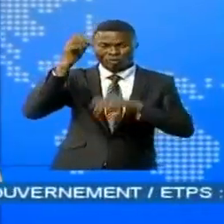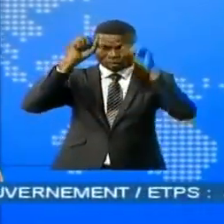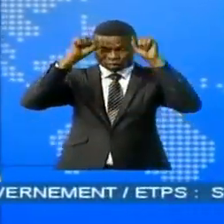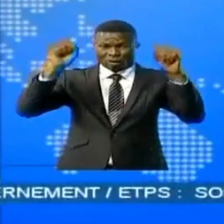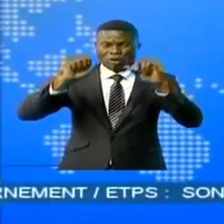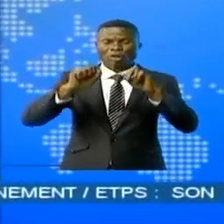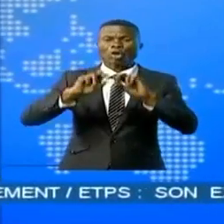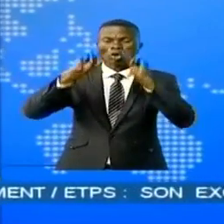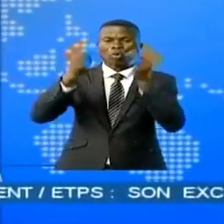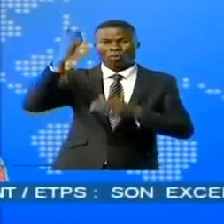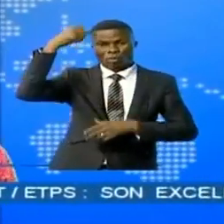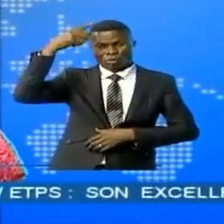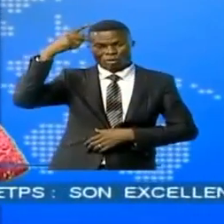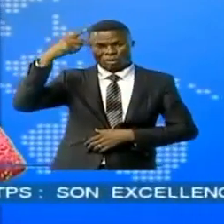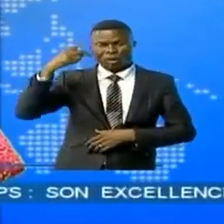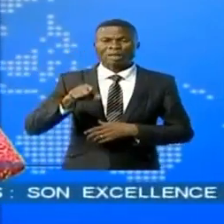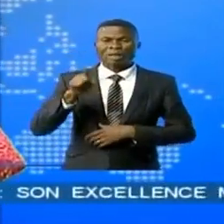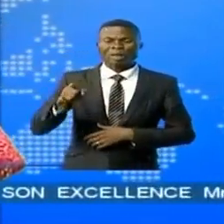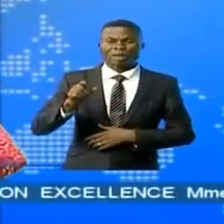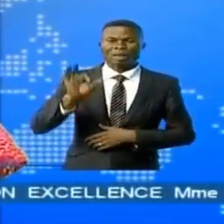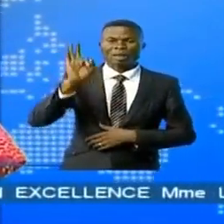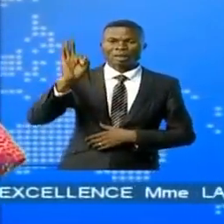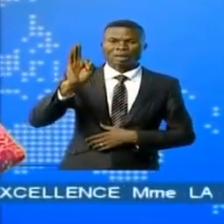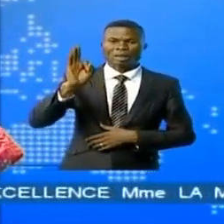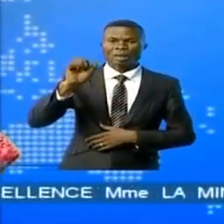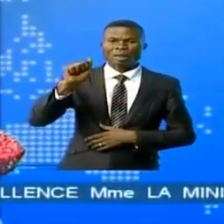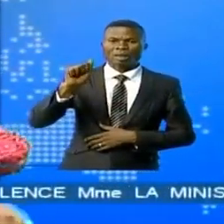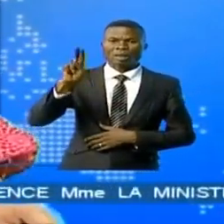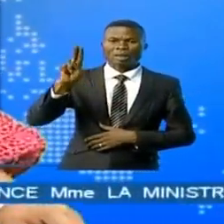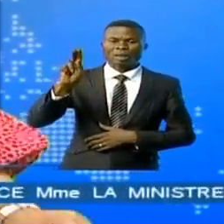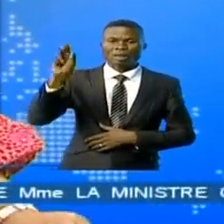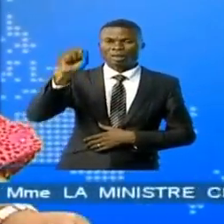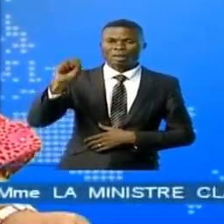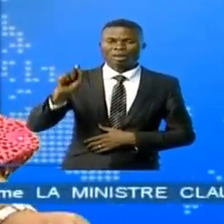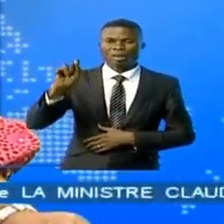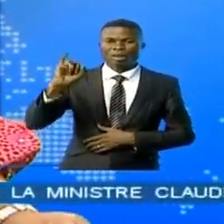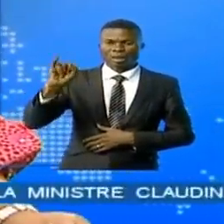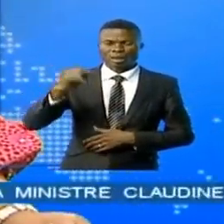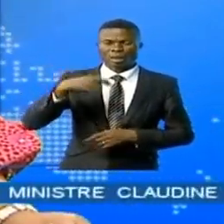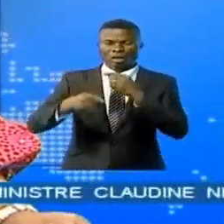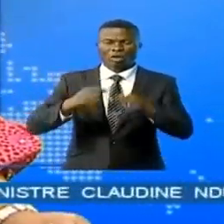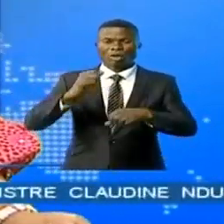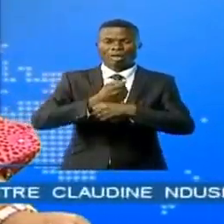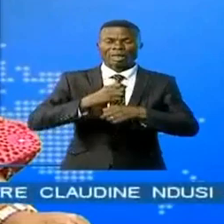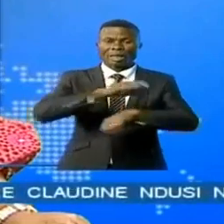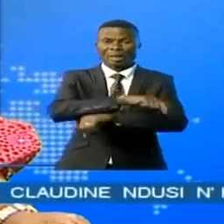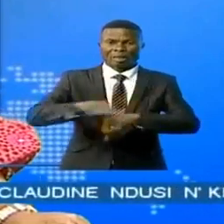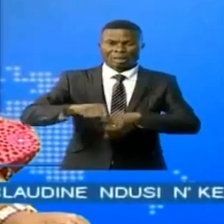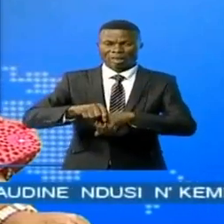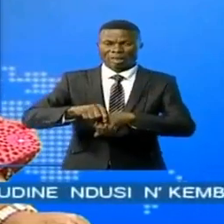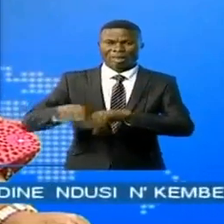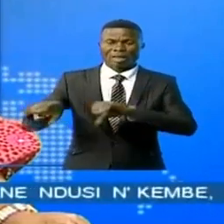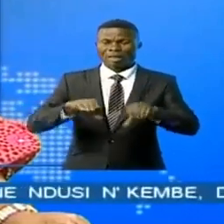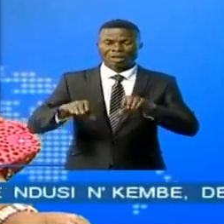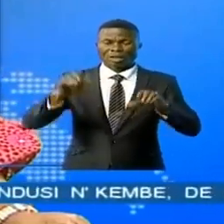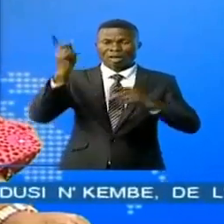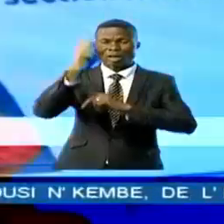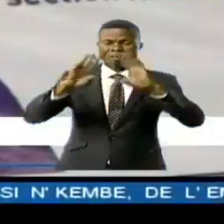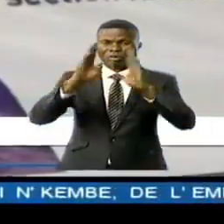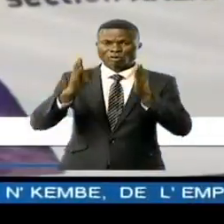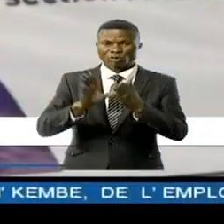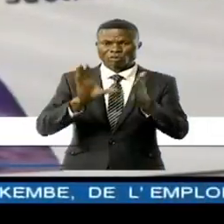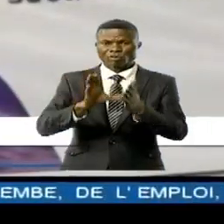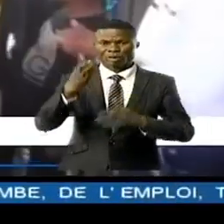cette formation politique faustin kenda vient de lancer une campagne d'implantation cérémonie lancer des vents et des militants regardez